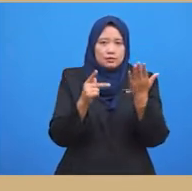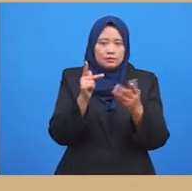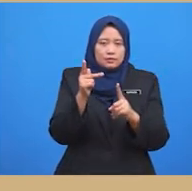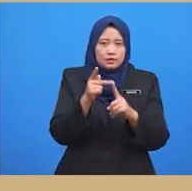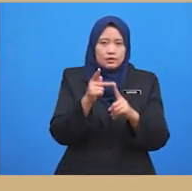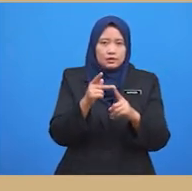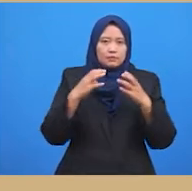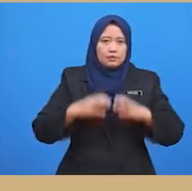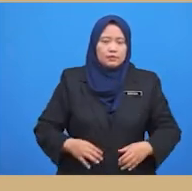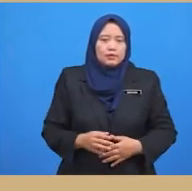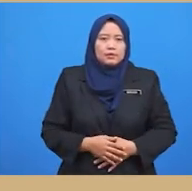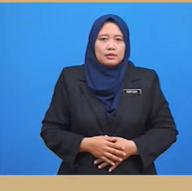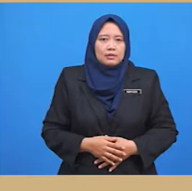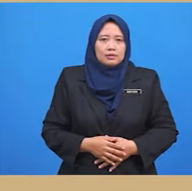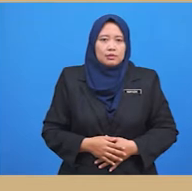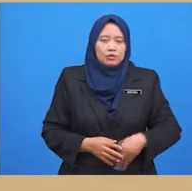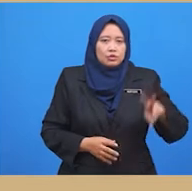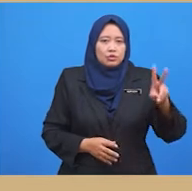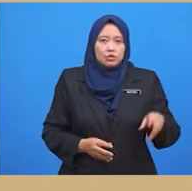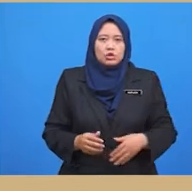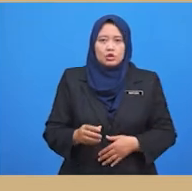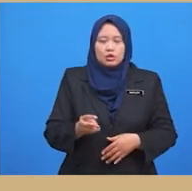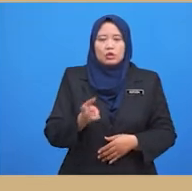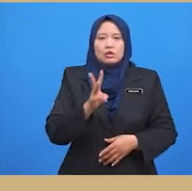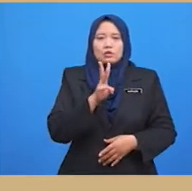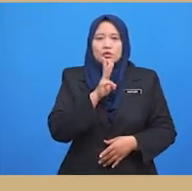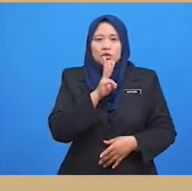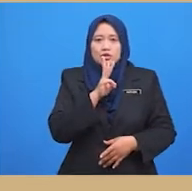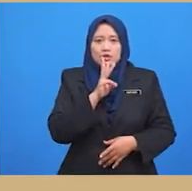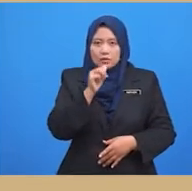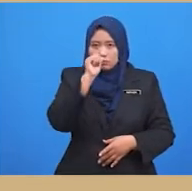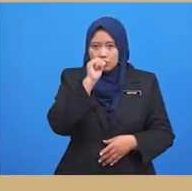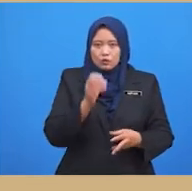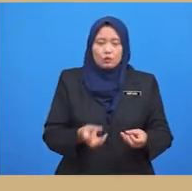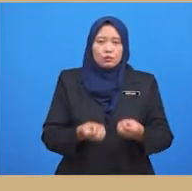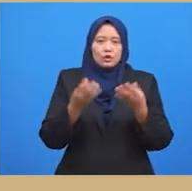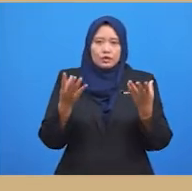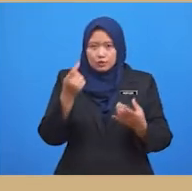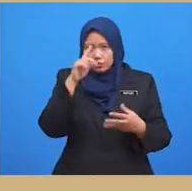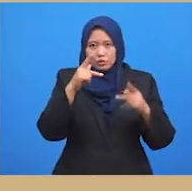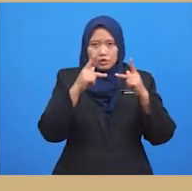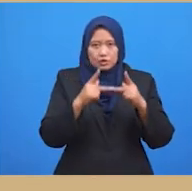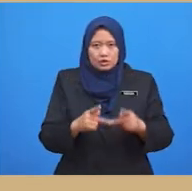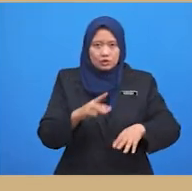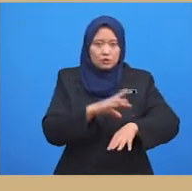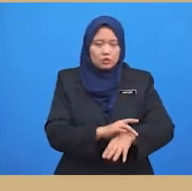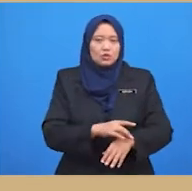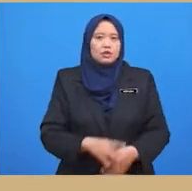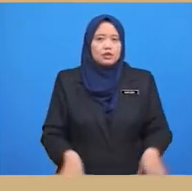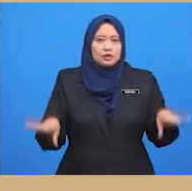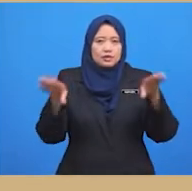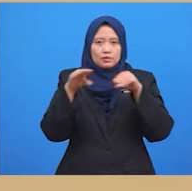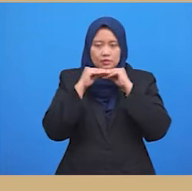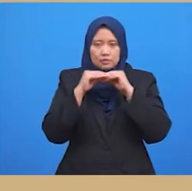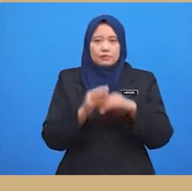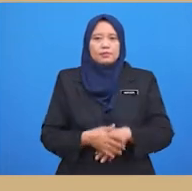itu, minum banyak air untuk mengekalkan kulit dihidrat semula dan menambah kelembapan yang